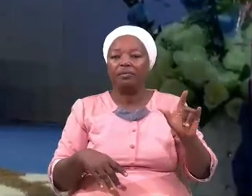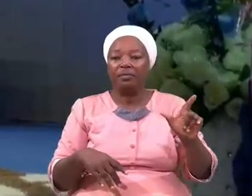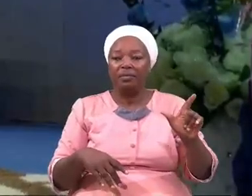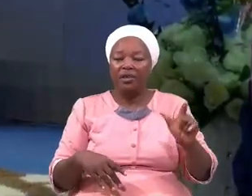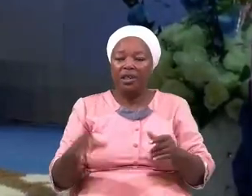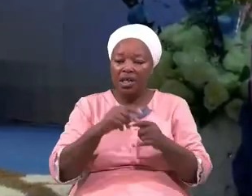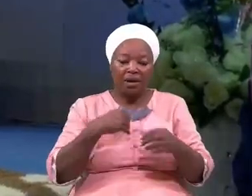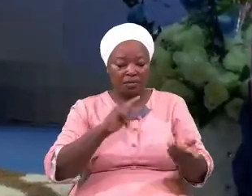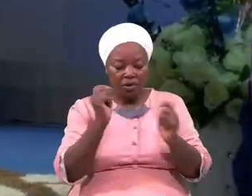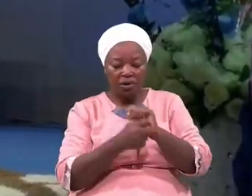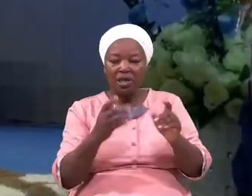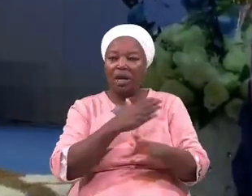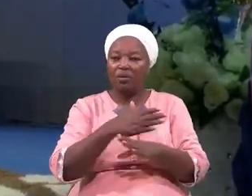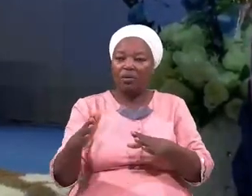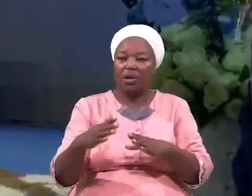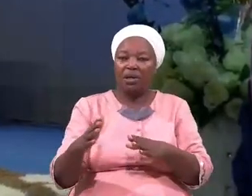Alors,